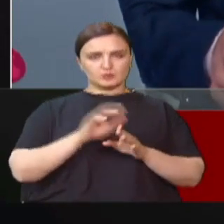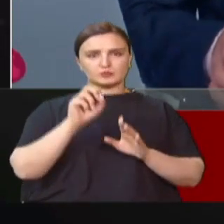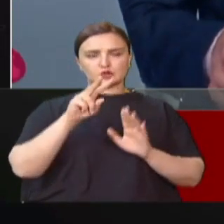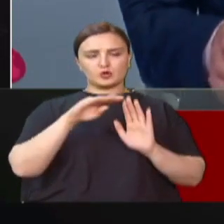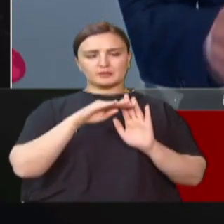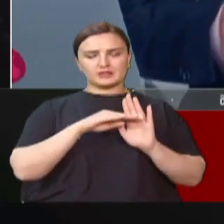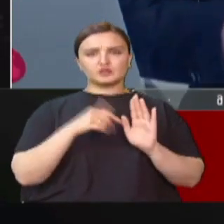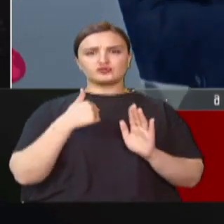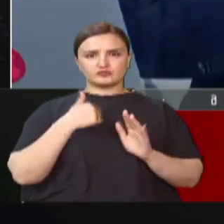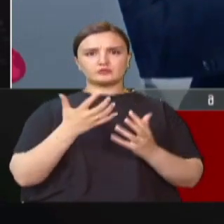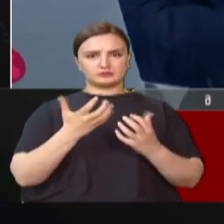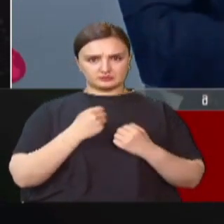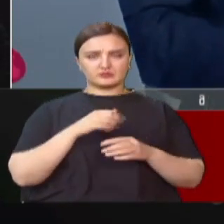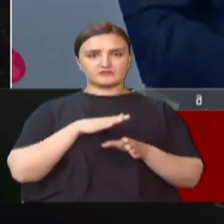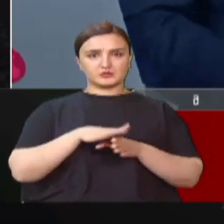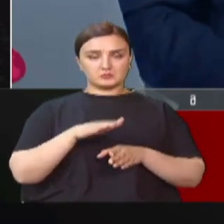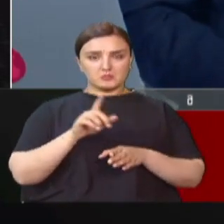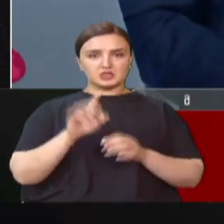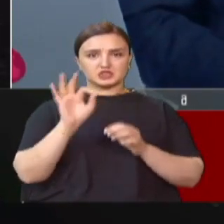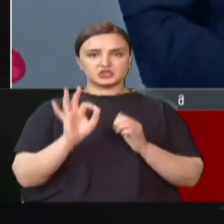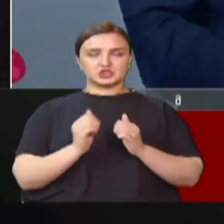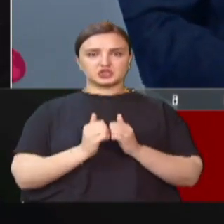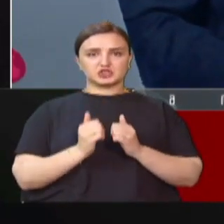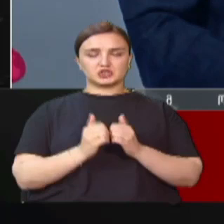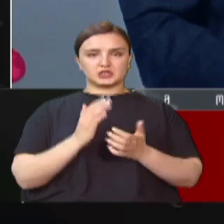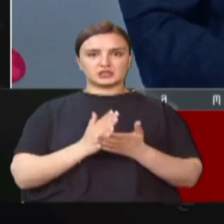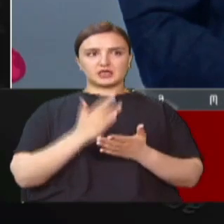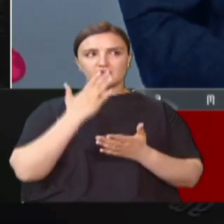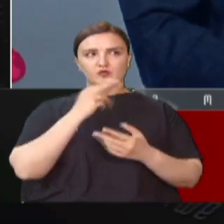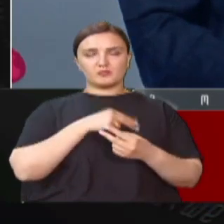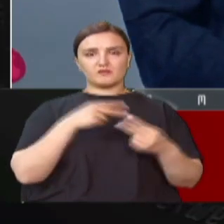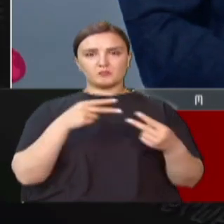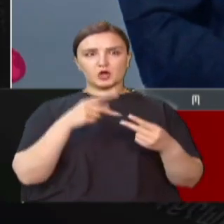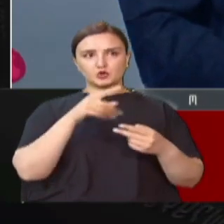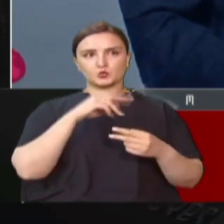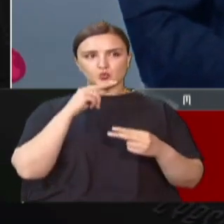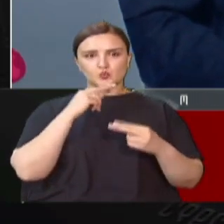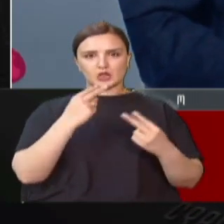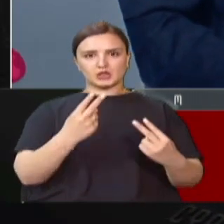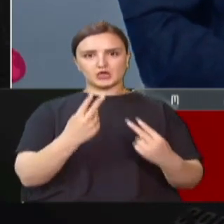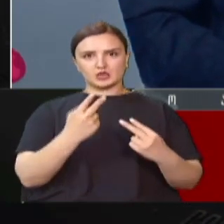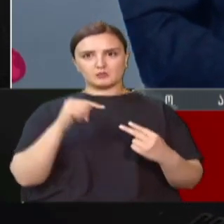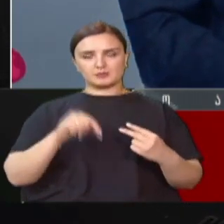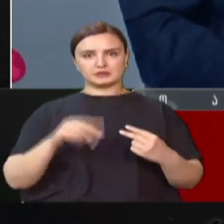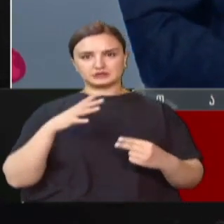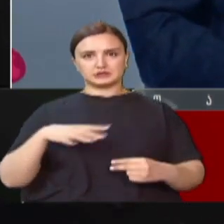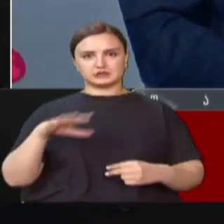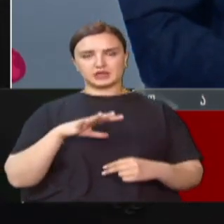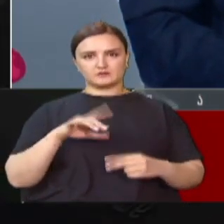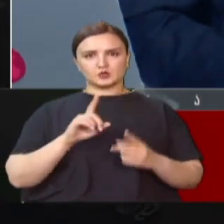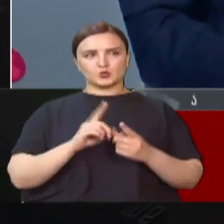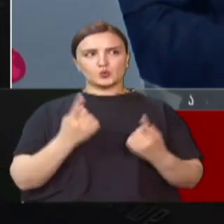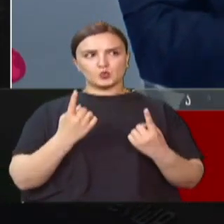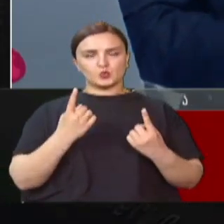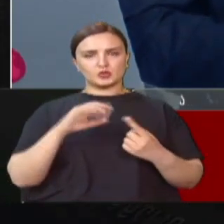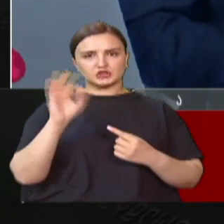რეკომენდაციის შესრულებაზე, საკმაოდ გახშირდა ჩვენი ევროპელი პარტნიორების ყურადღება საქართველოს მისამართით, გახშირდა ასევე მაღალი დონის